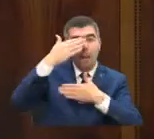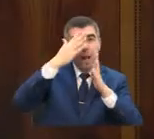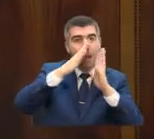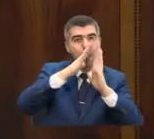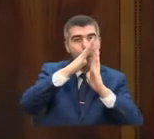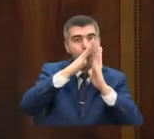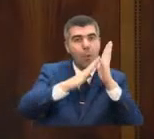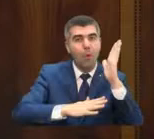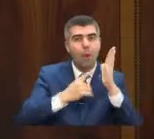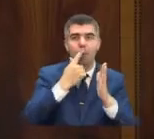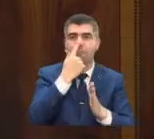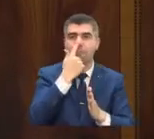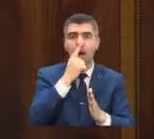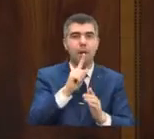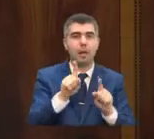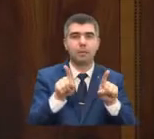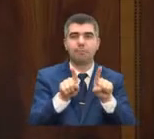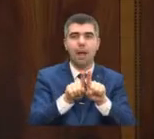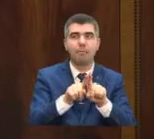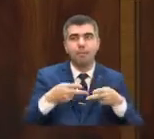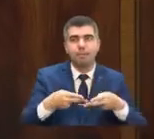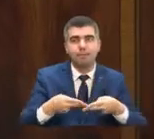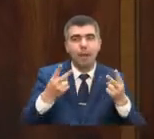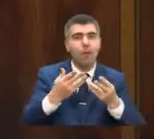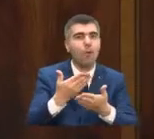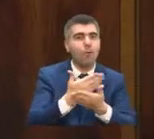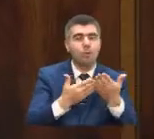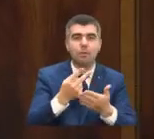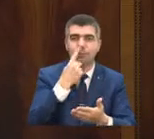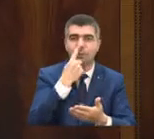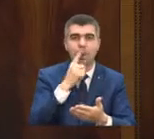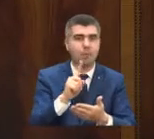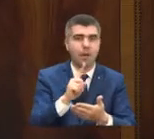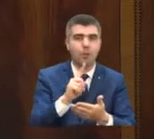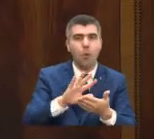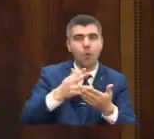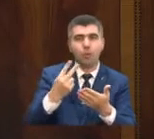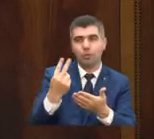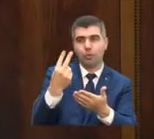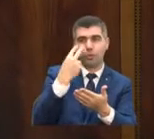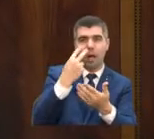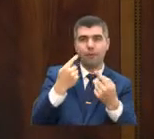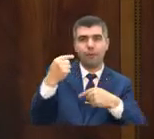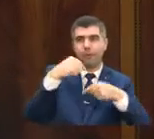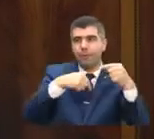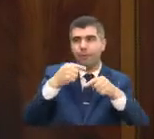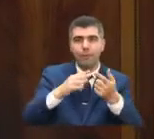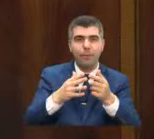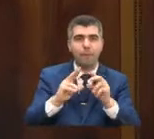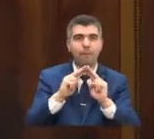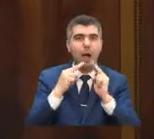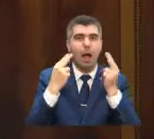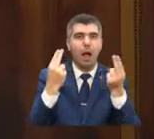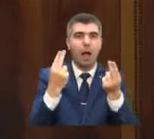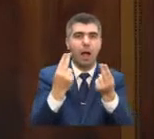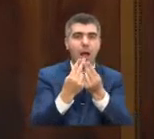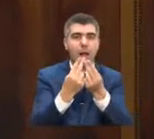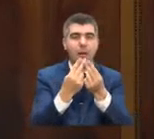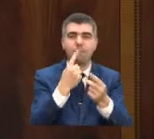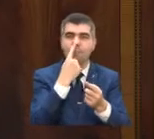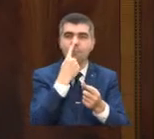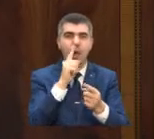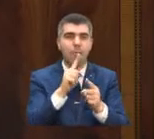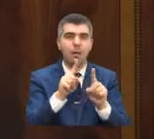الحادث الإجرامي الأليم، واستنكارنا الشديد لهذا الفعل الهمجي الوحشي، لأنه عمل مرفوض ولا ينسجم